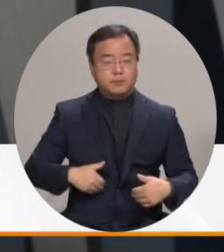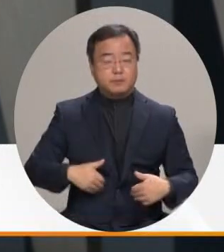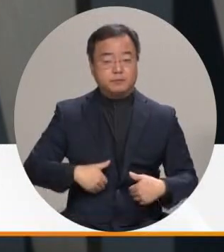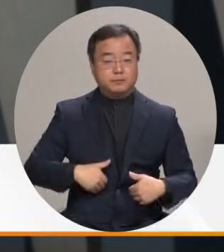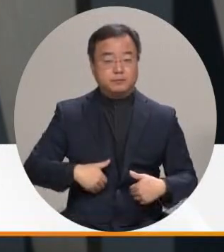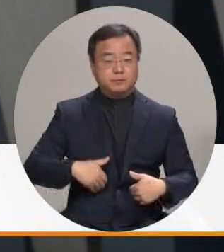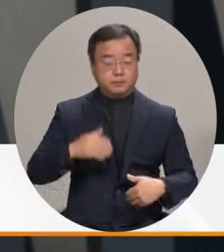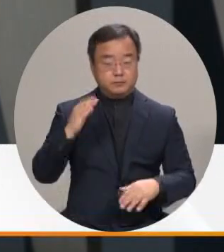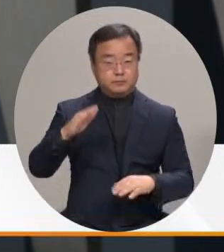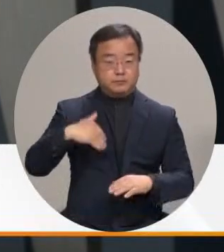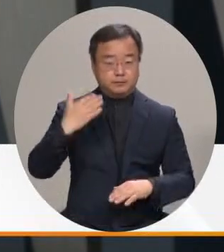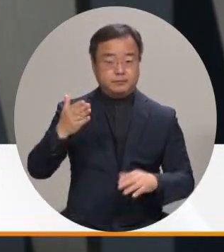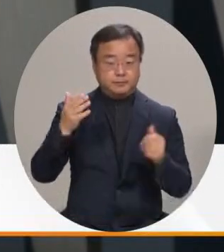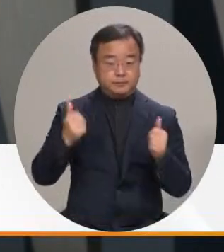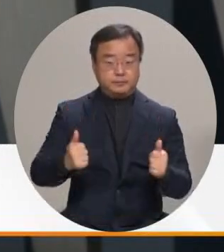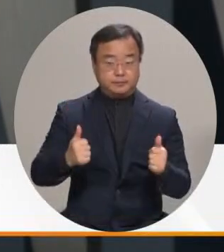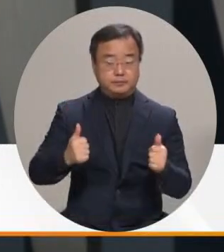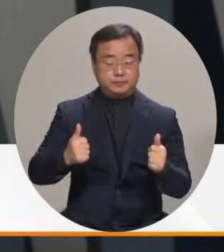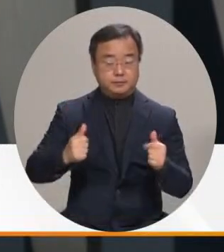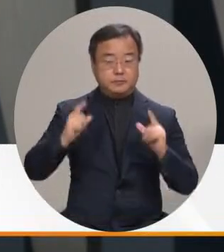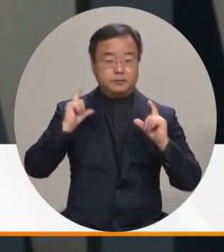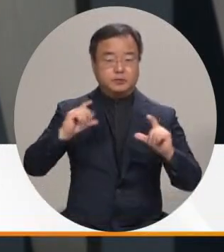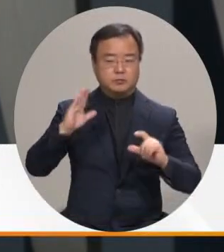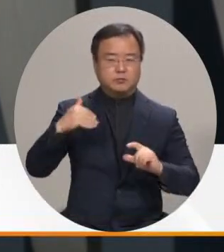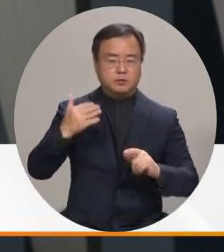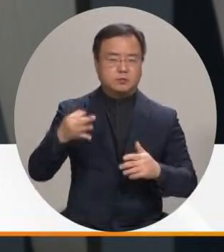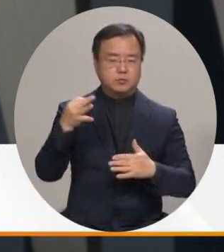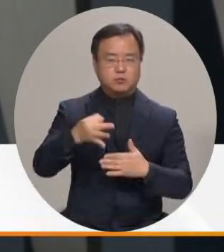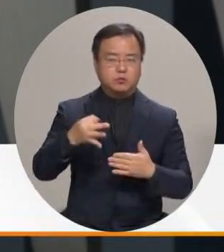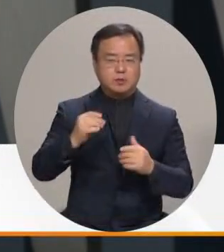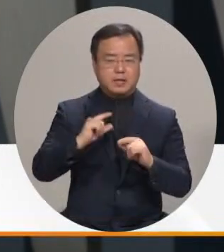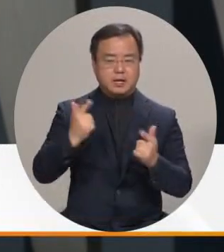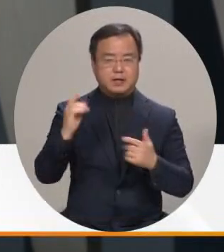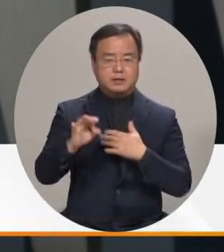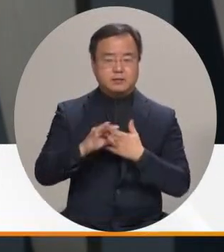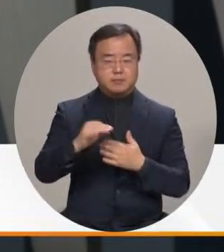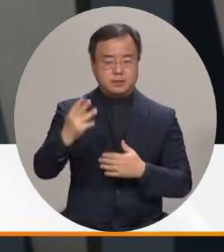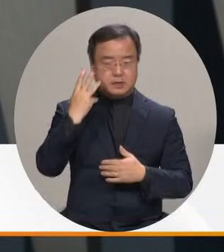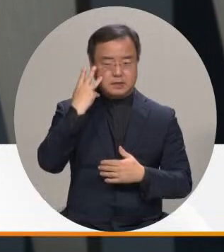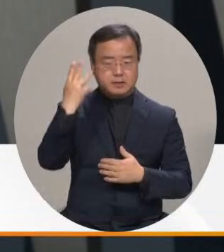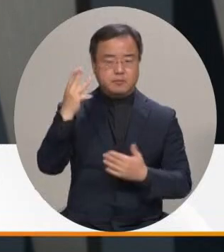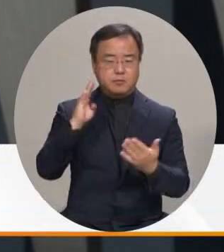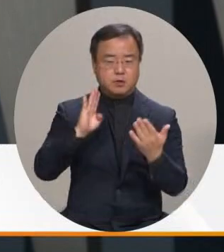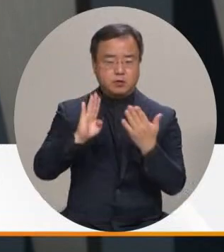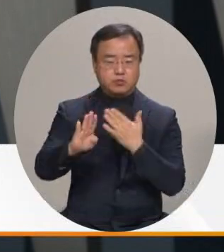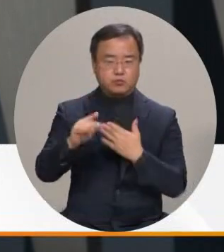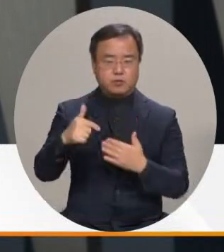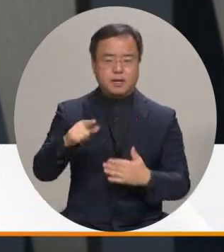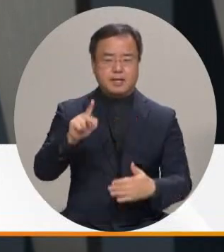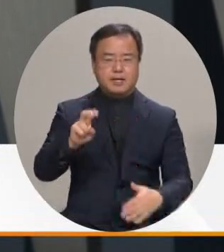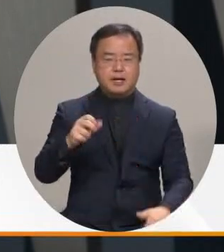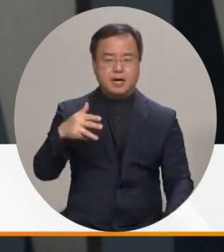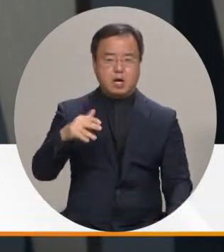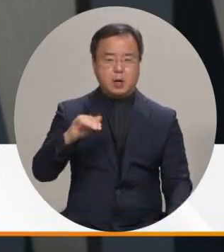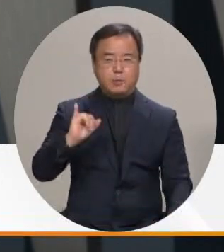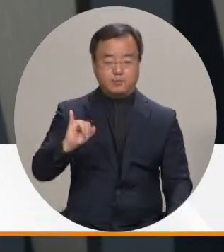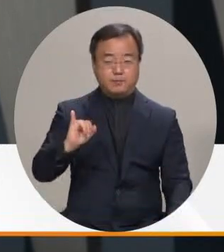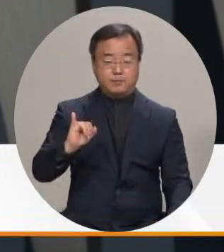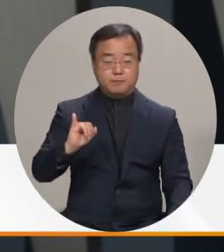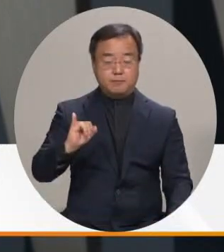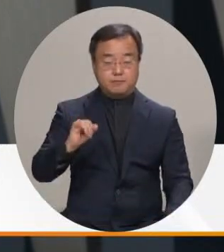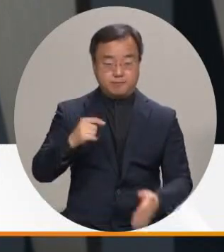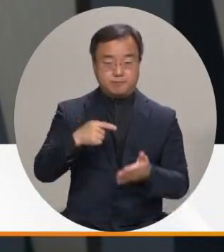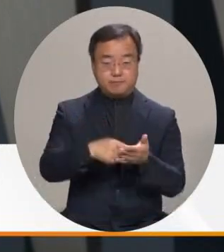소송에서 판결을 받았는데도 지급하지 않으면 3개월 뒤에 감치 명령 판결을 송을 또해야